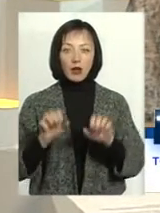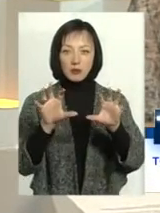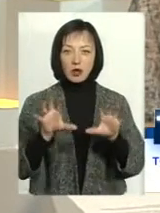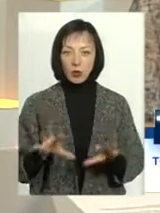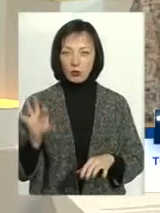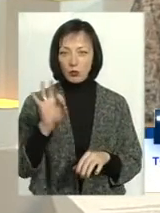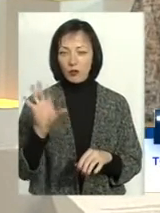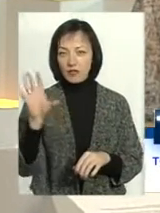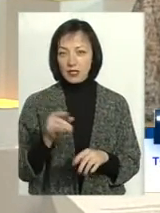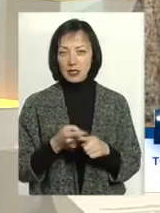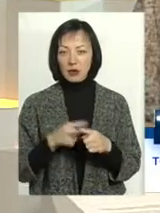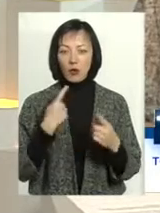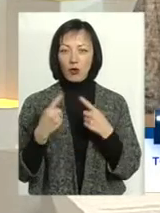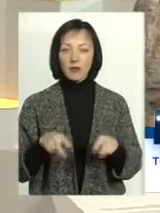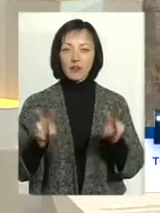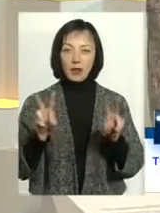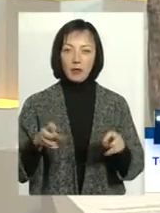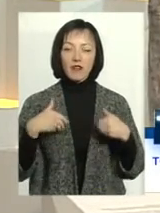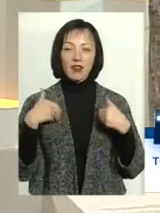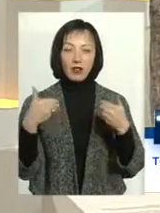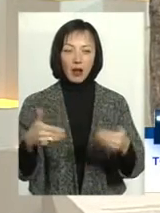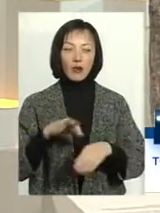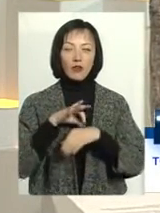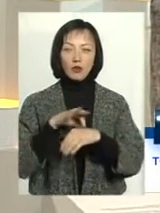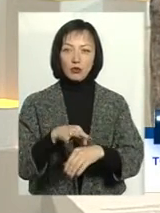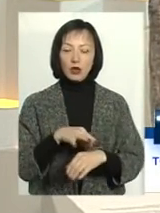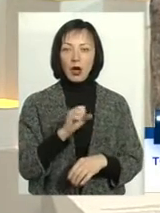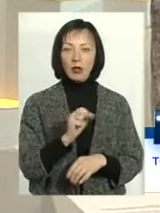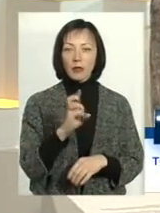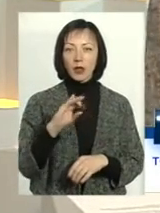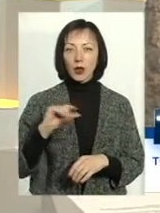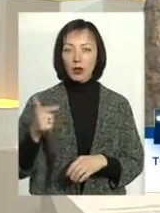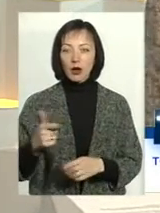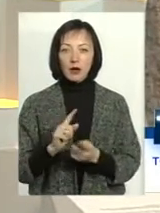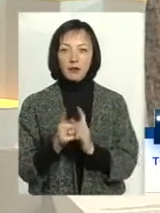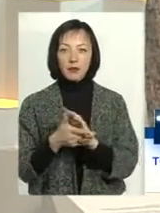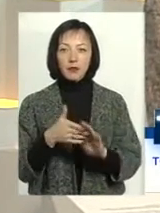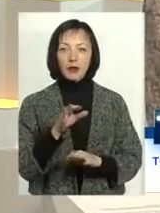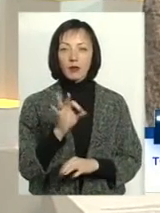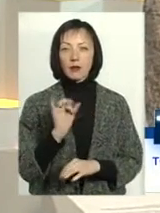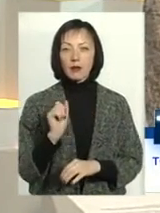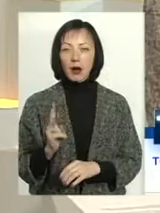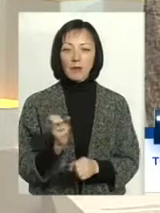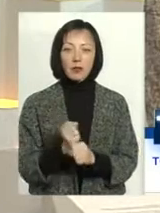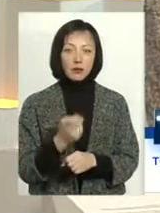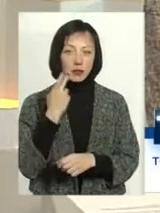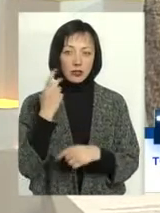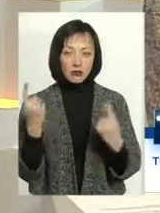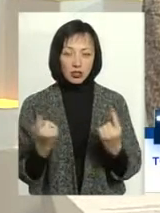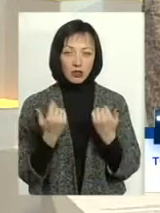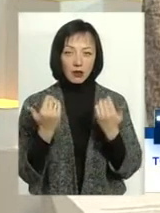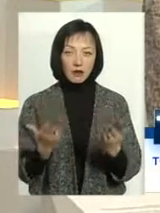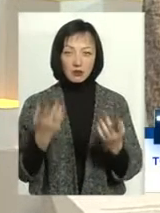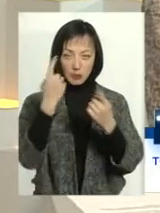це все сьогодні говоримо у темі. Вітаю вас, я Анна Бендюк, переклад на жестову мову Ольга Рибак. Працюємо, як завжди, для вас в